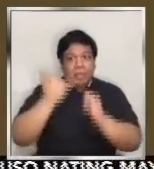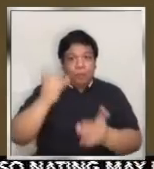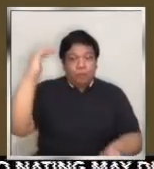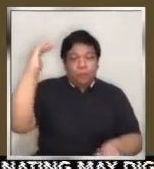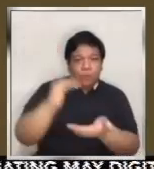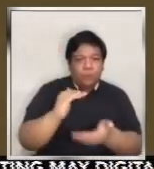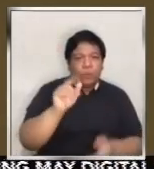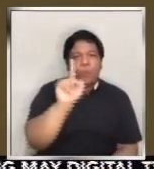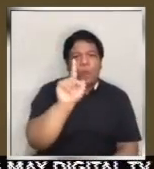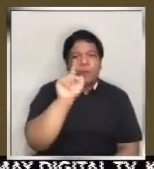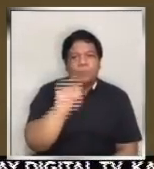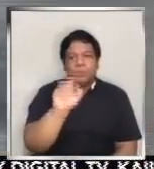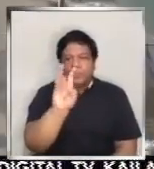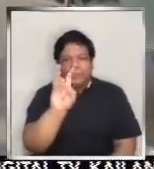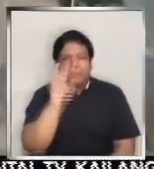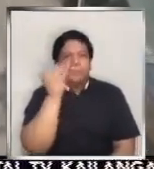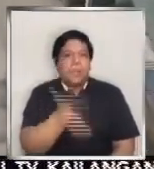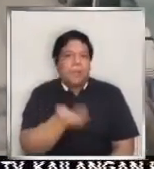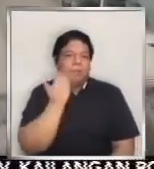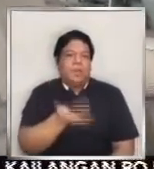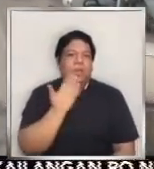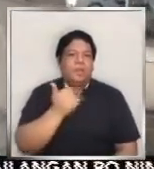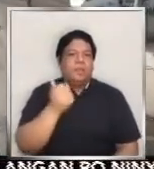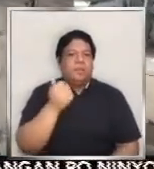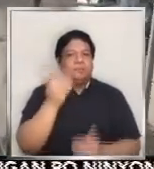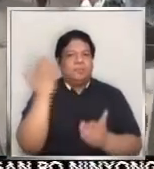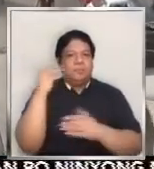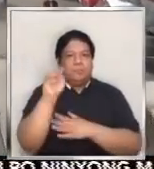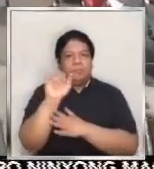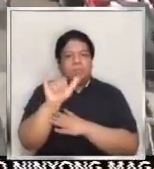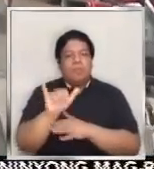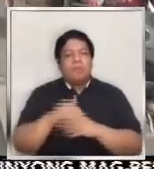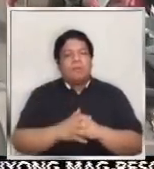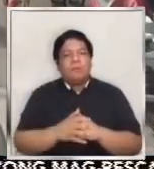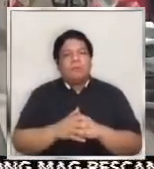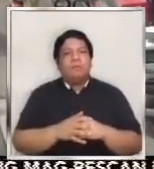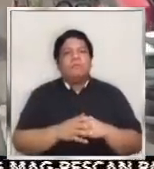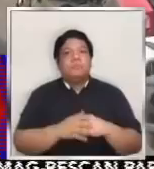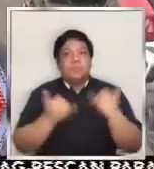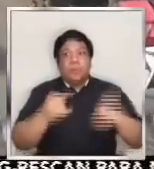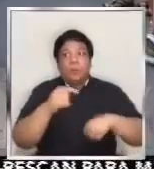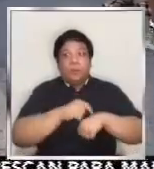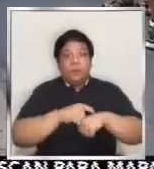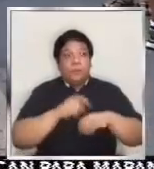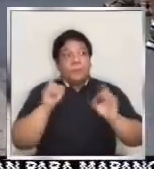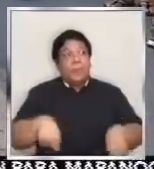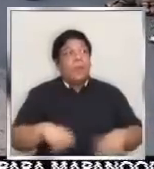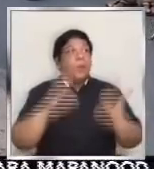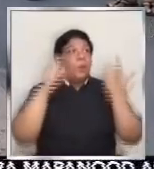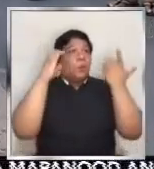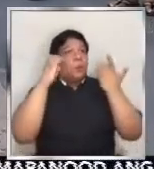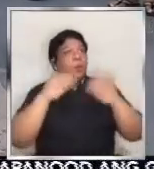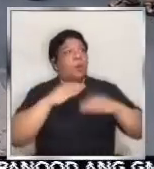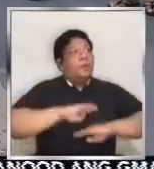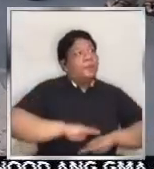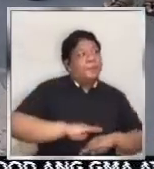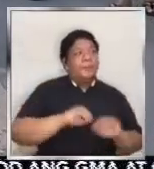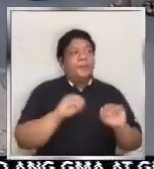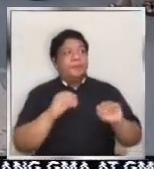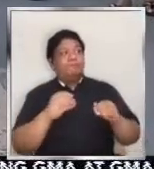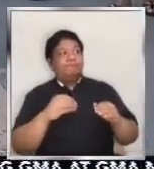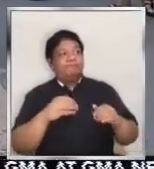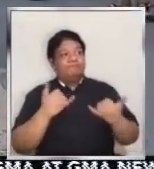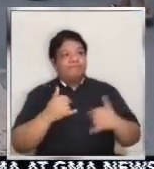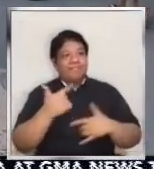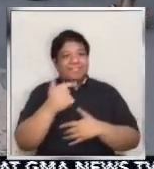araw sa katapusan ng Mayo. Pero hindi ito ang panahon para mag-relax ayon sa DOH. Lalo't GCQ na sa Metro Manila at